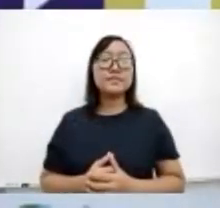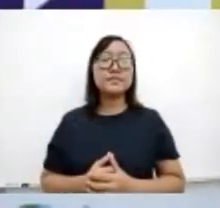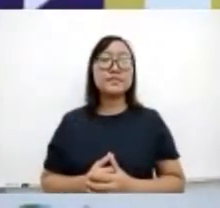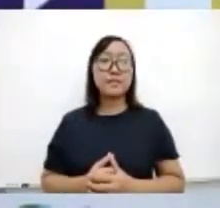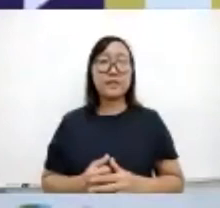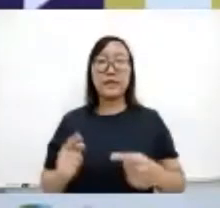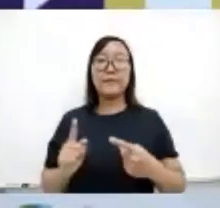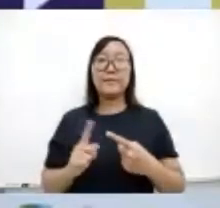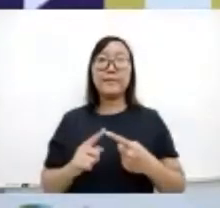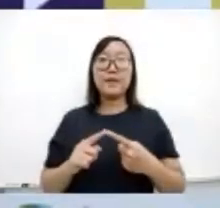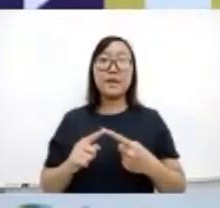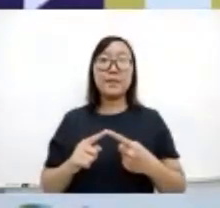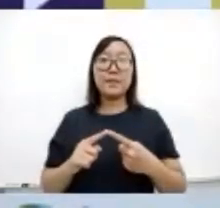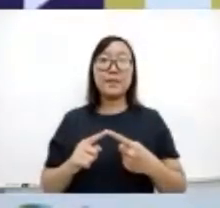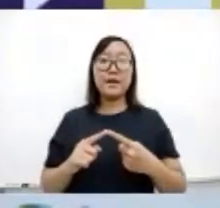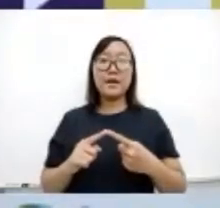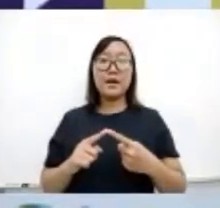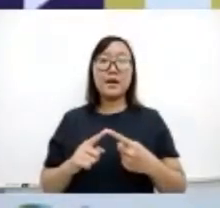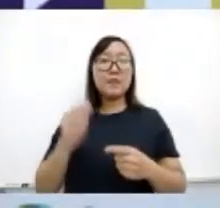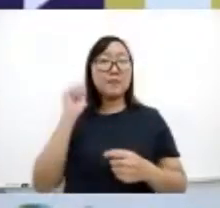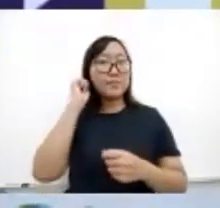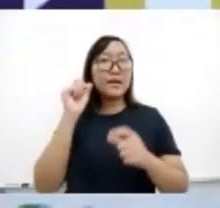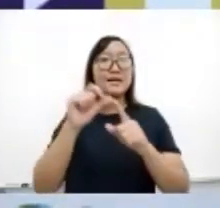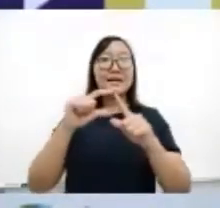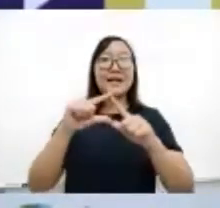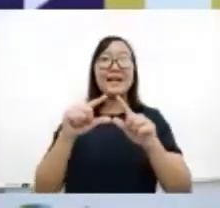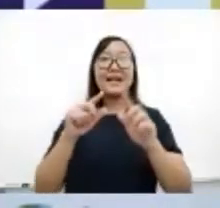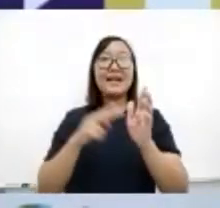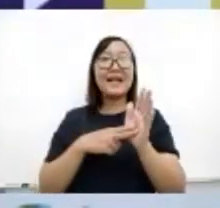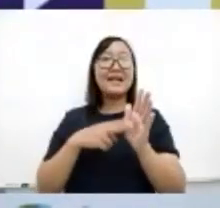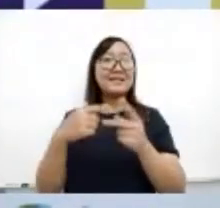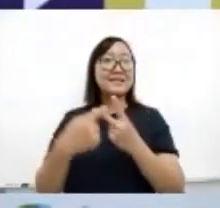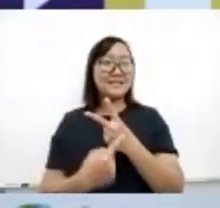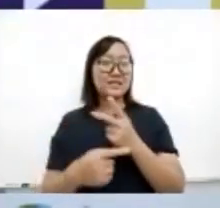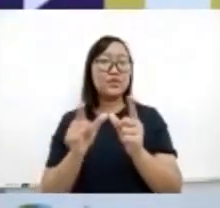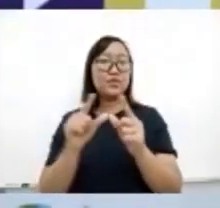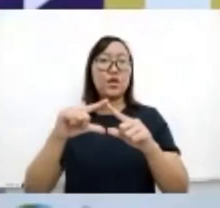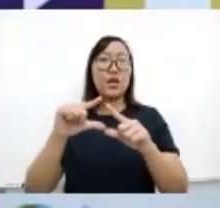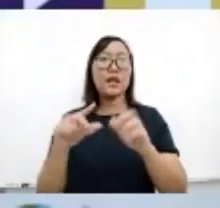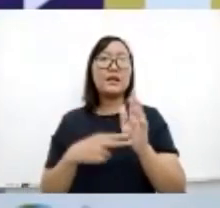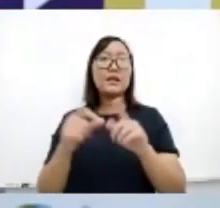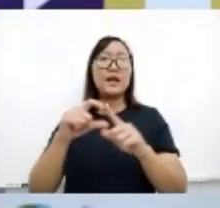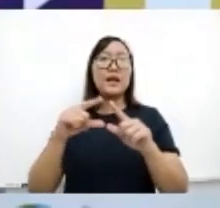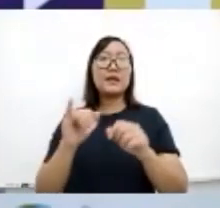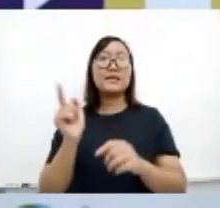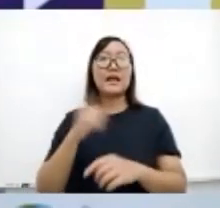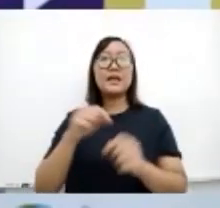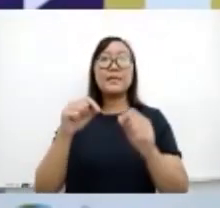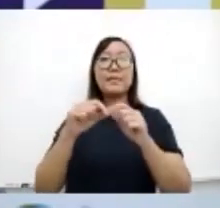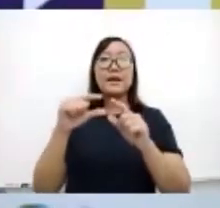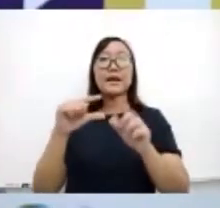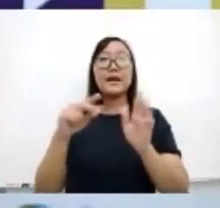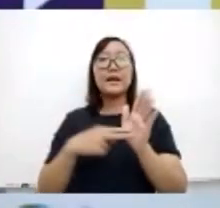pertama ada mbak Dani Wulandari kepala seksi kerjasama instansi pemerintah BNPT kita siapa dulu dong